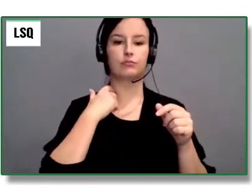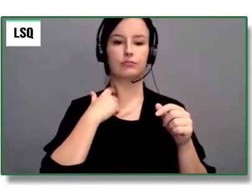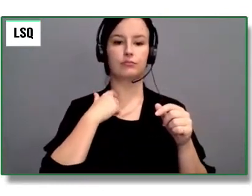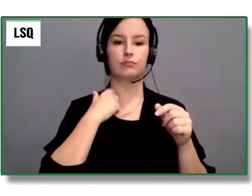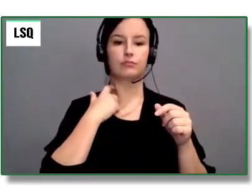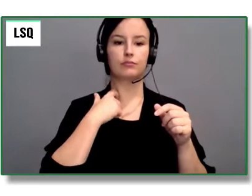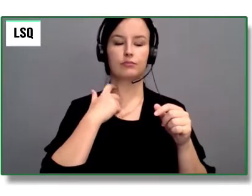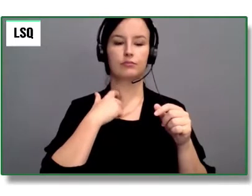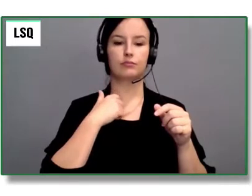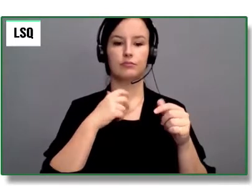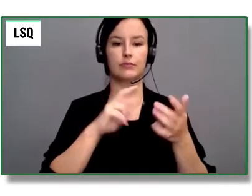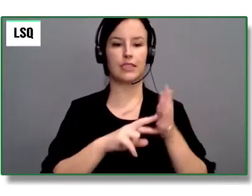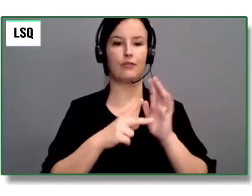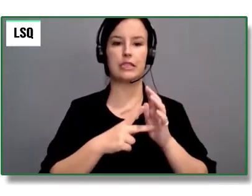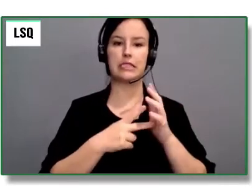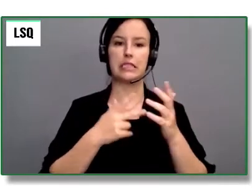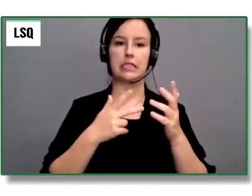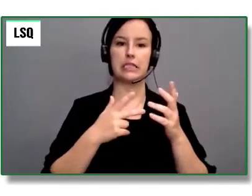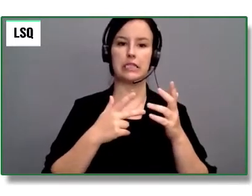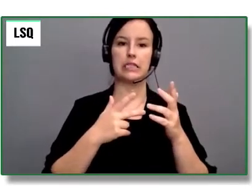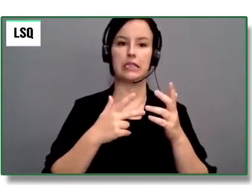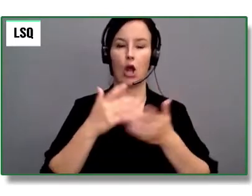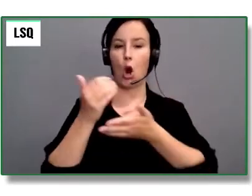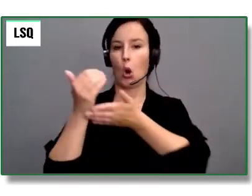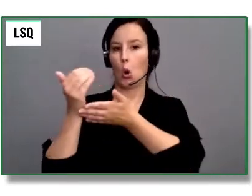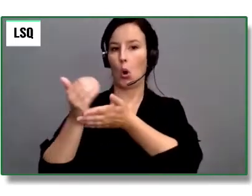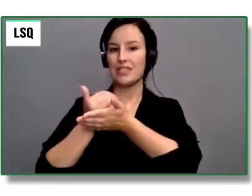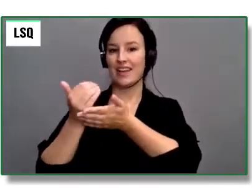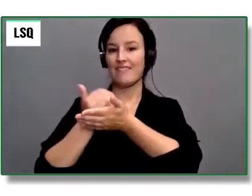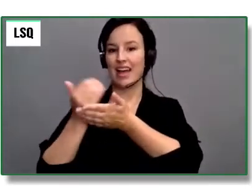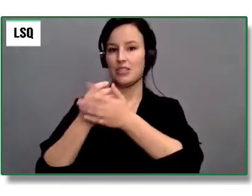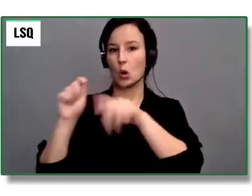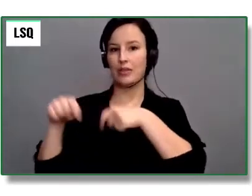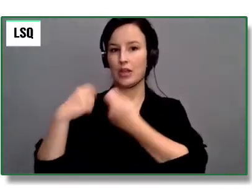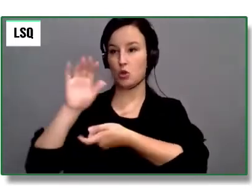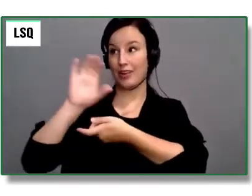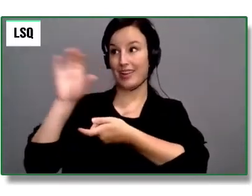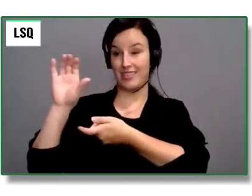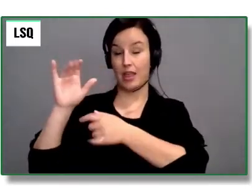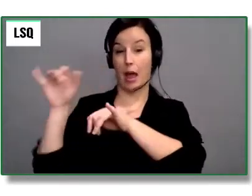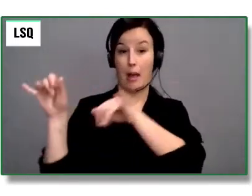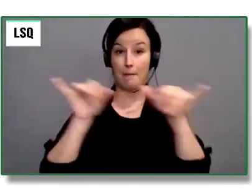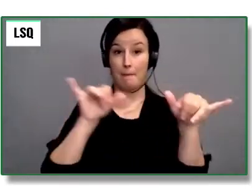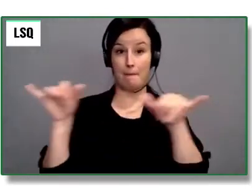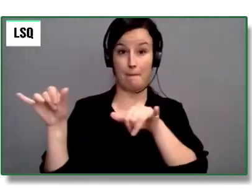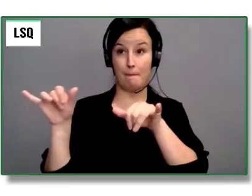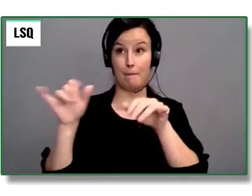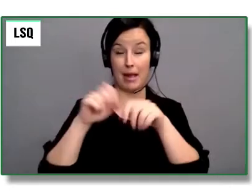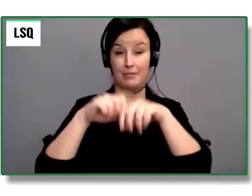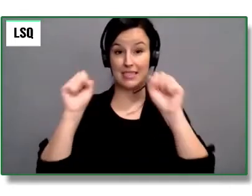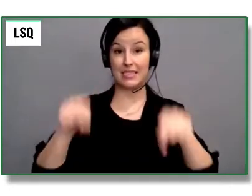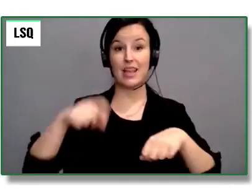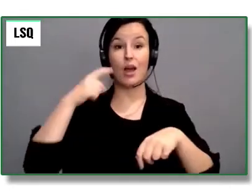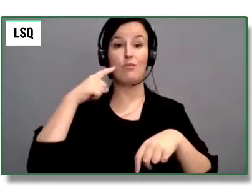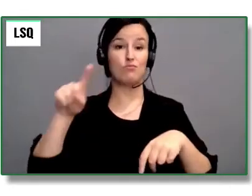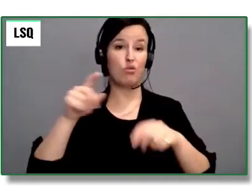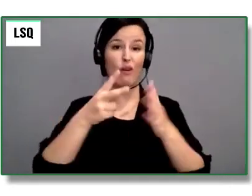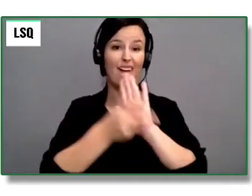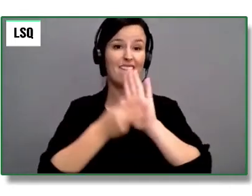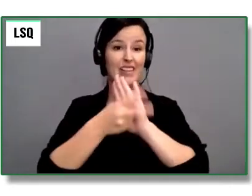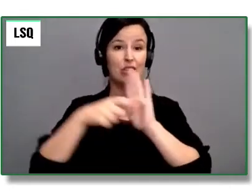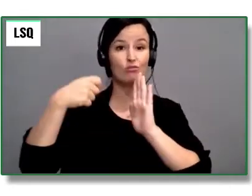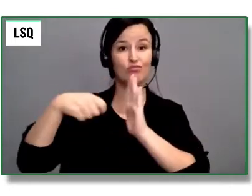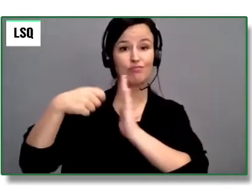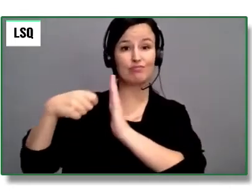Conservation de la nature du Canada a utilisé le même système et pour faire des vidéos de randonnée également.